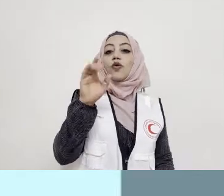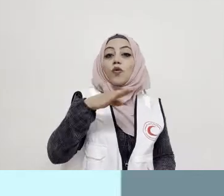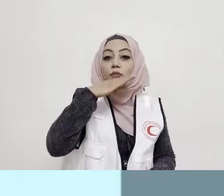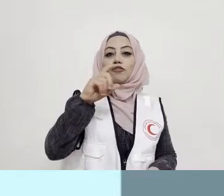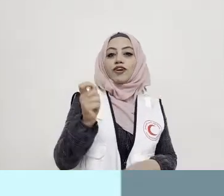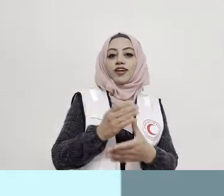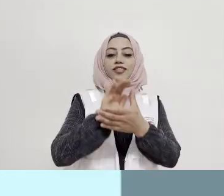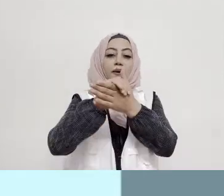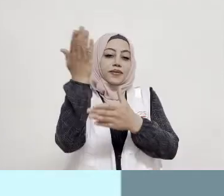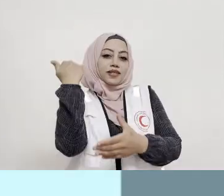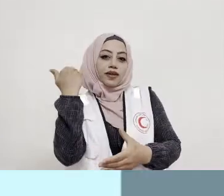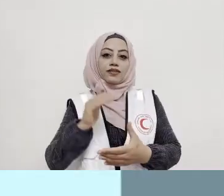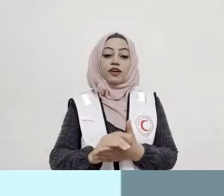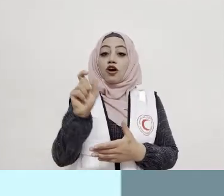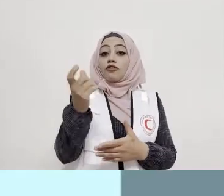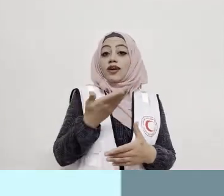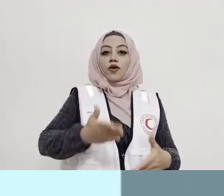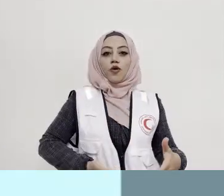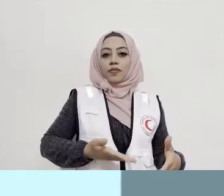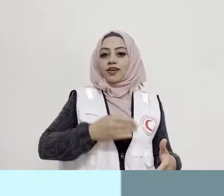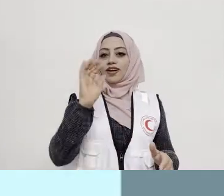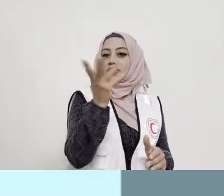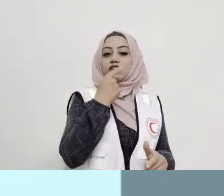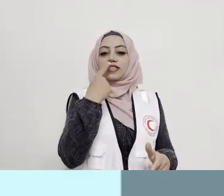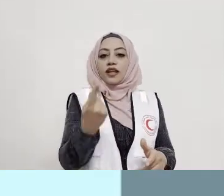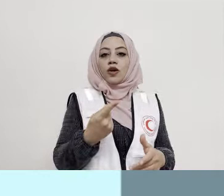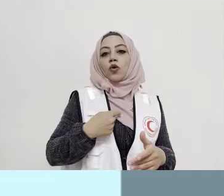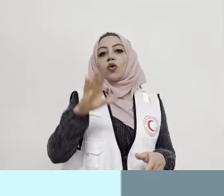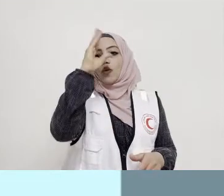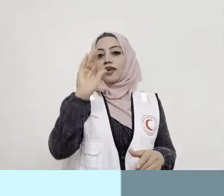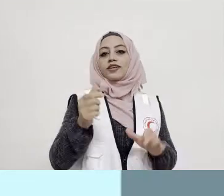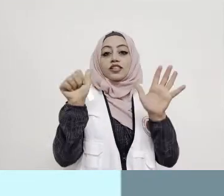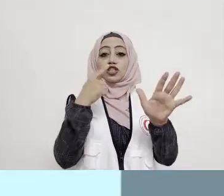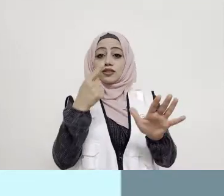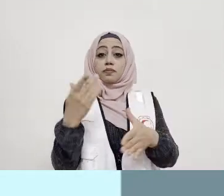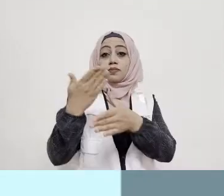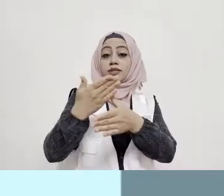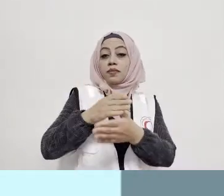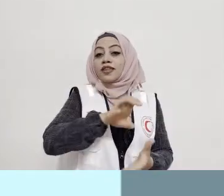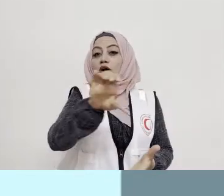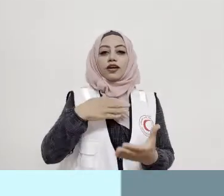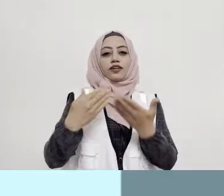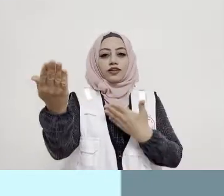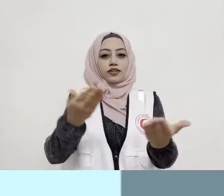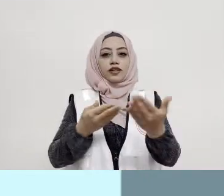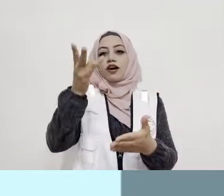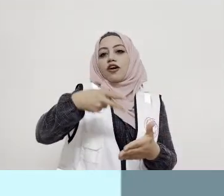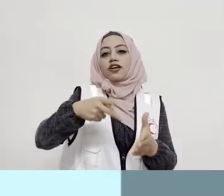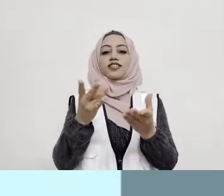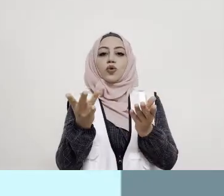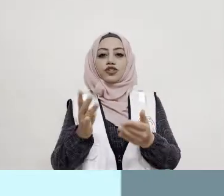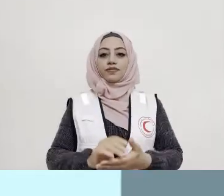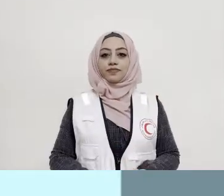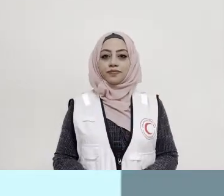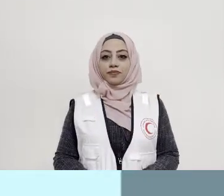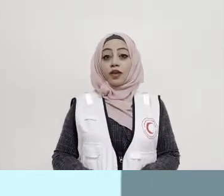أبو وليد وأبو فرح أصحاب من زمان. فرح كان عمرها 15 سنة ووليد كان عمره 16، ونظرا للظروف المحيطة والحالة